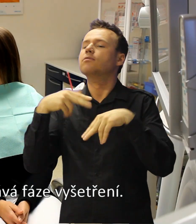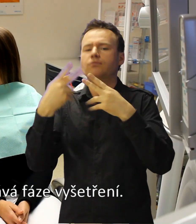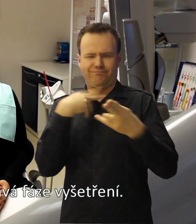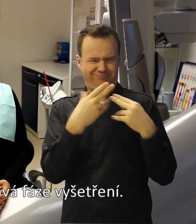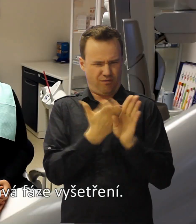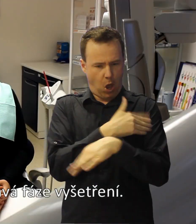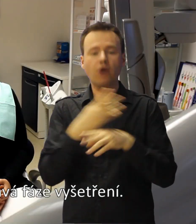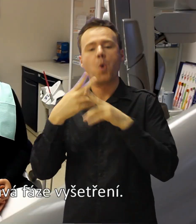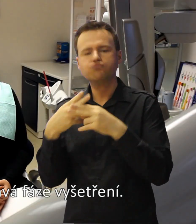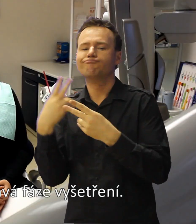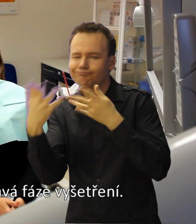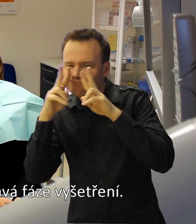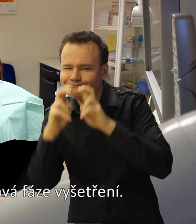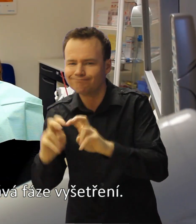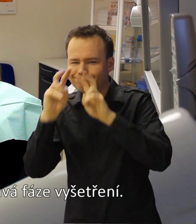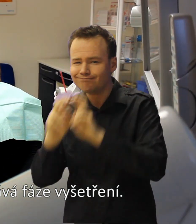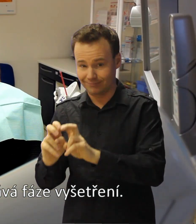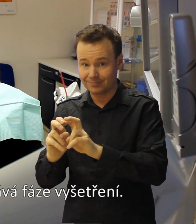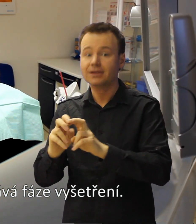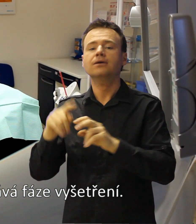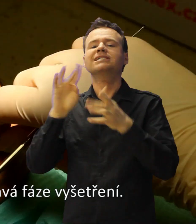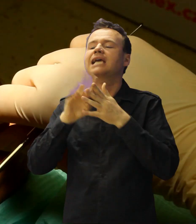Po rozhovoru nastává fáze vyšetření.